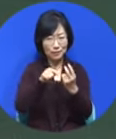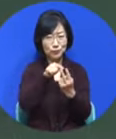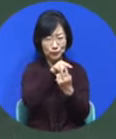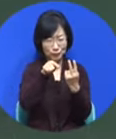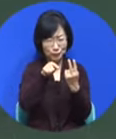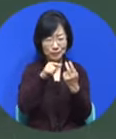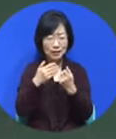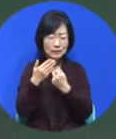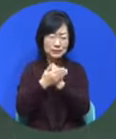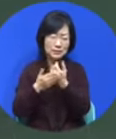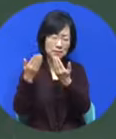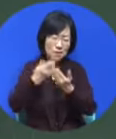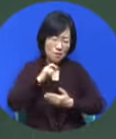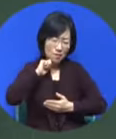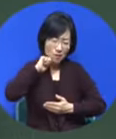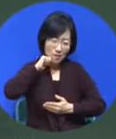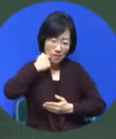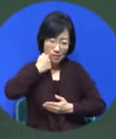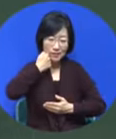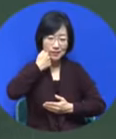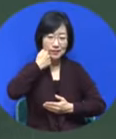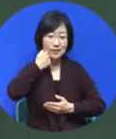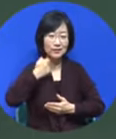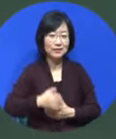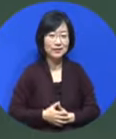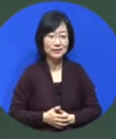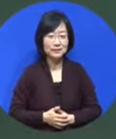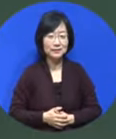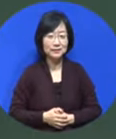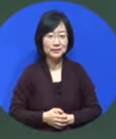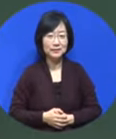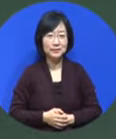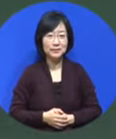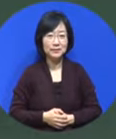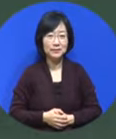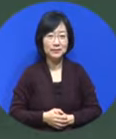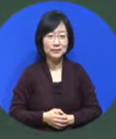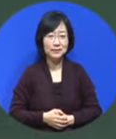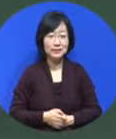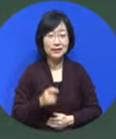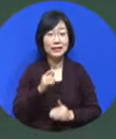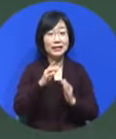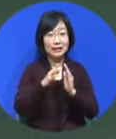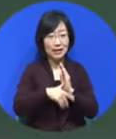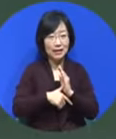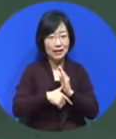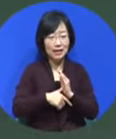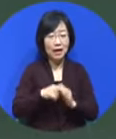받어요 요때가 지금 아버지들이 제일